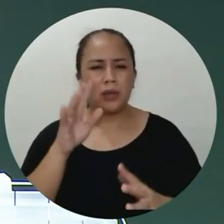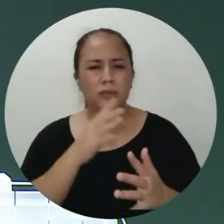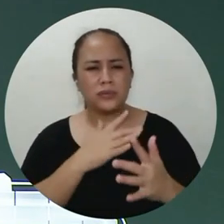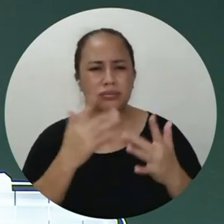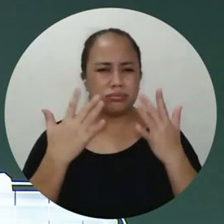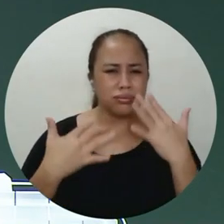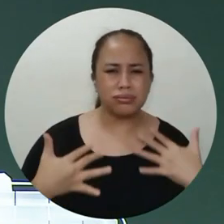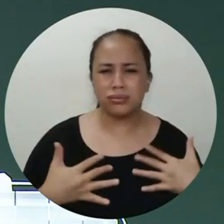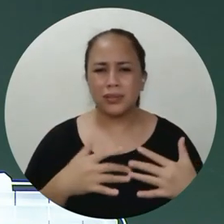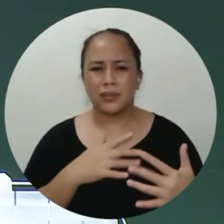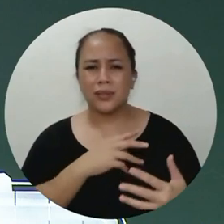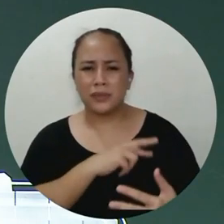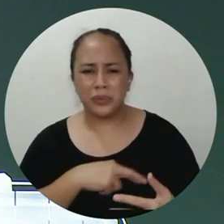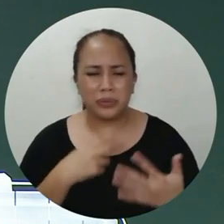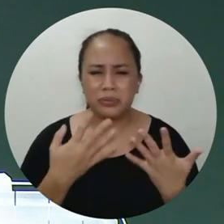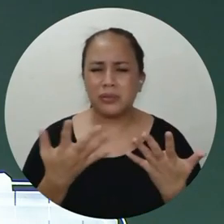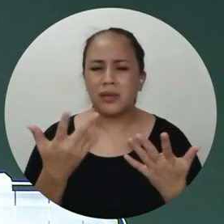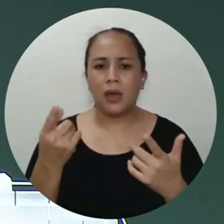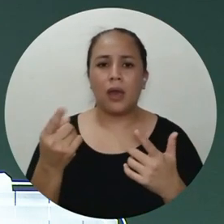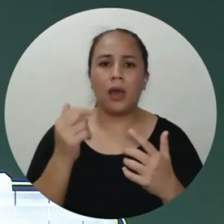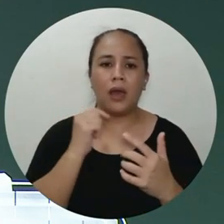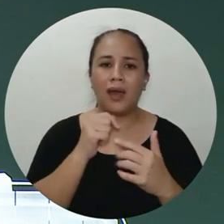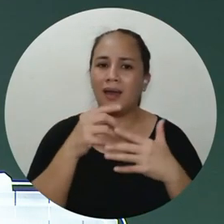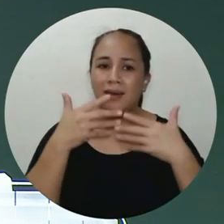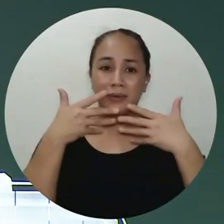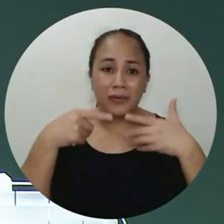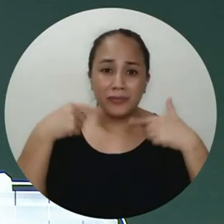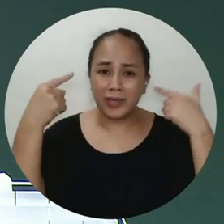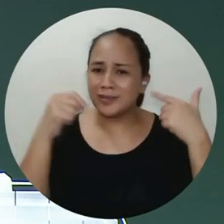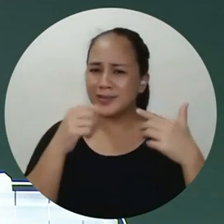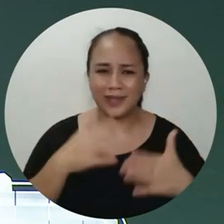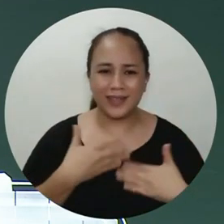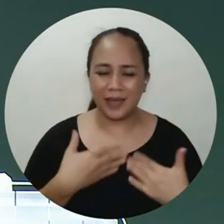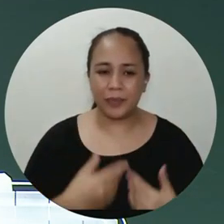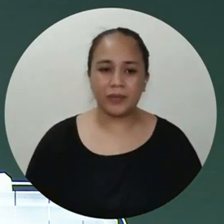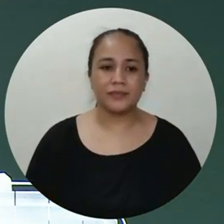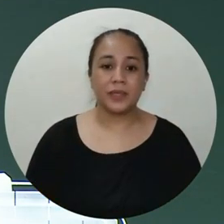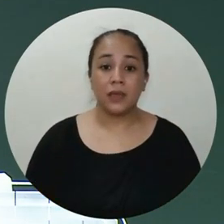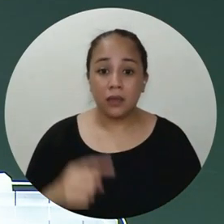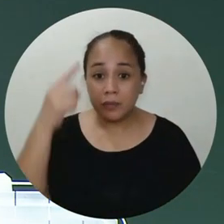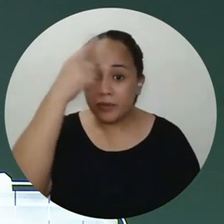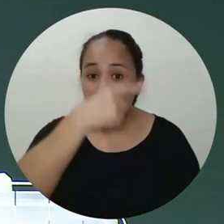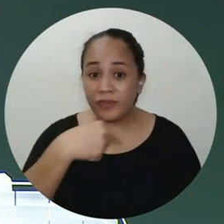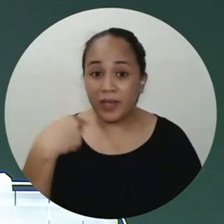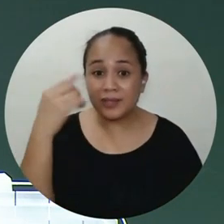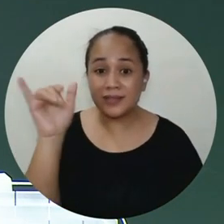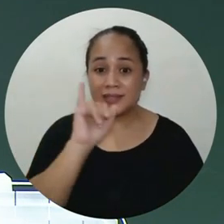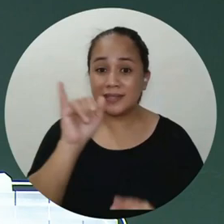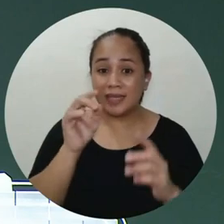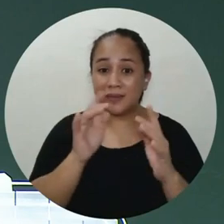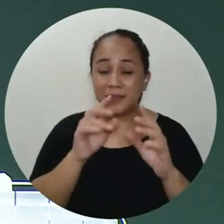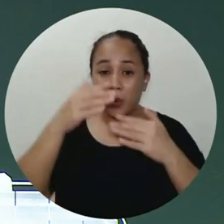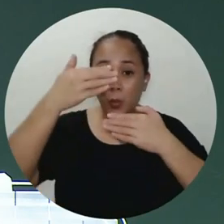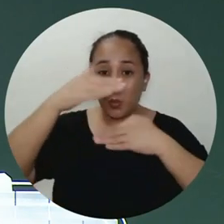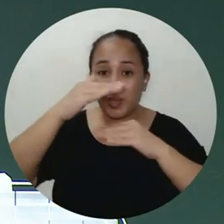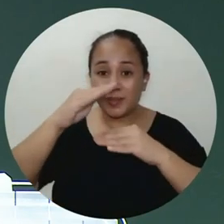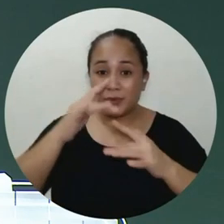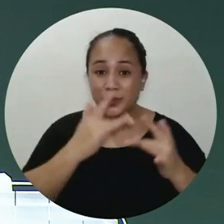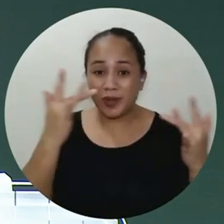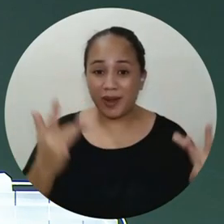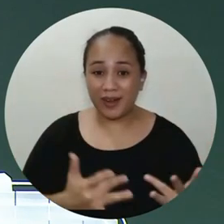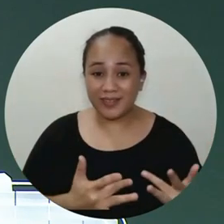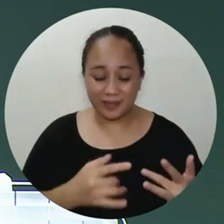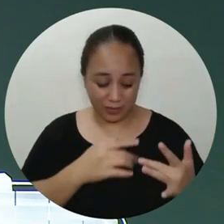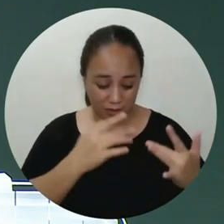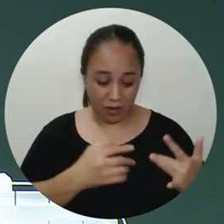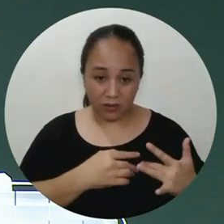good. 얼굴은 마음의 창이라 하잖아요. So they say the face is the window to your heart. 그 사람 마음이요, 어떠냐 상태에서 그 얼굴이 나와요.